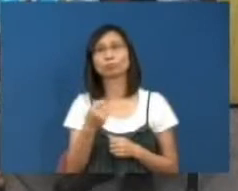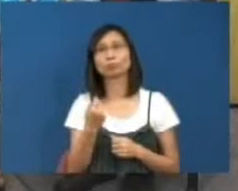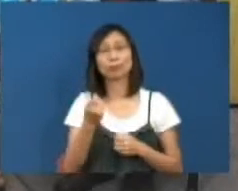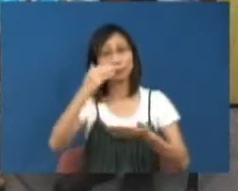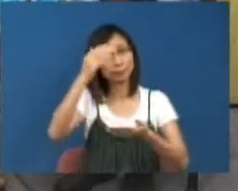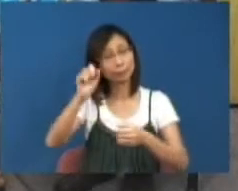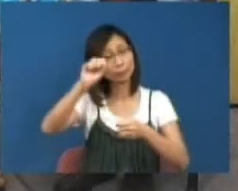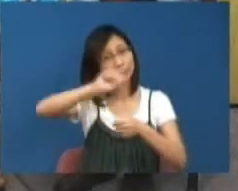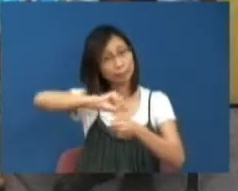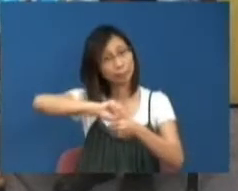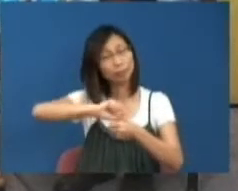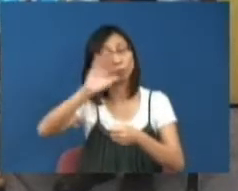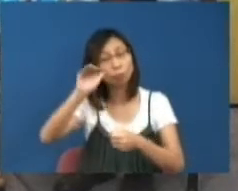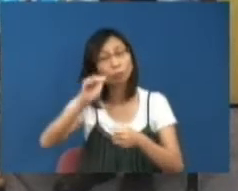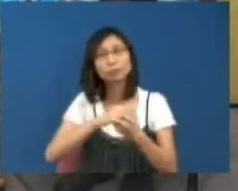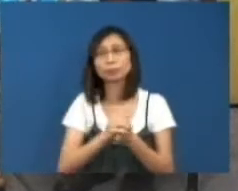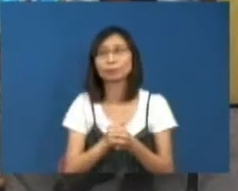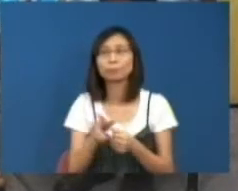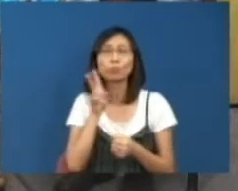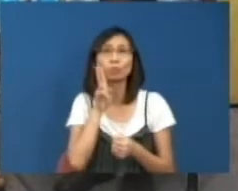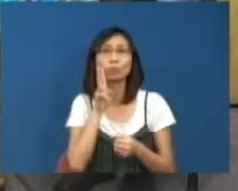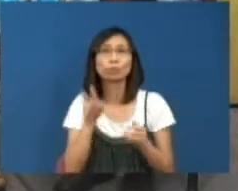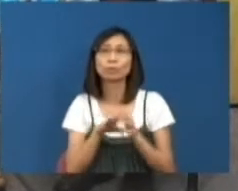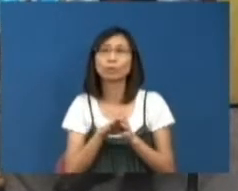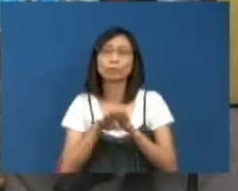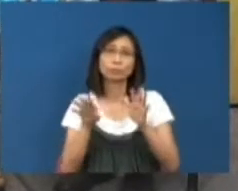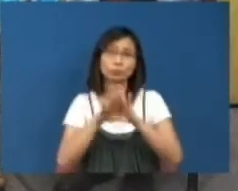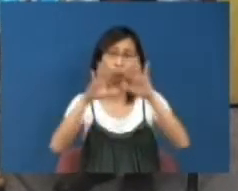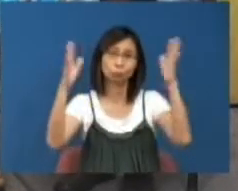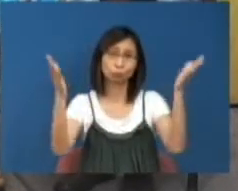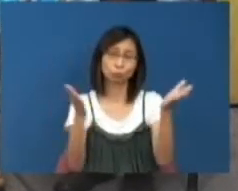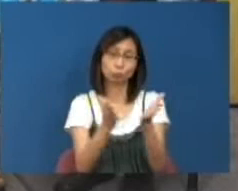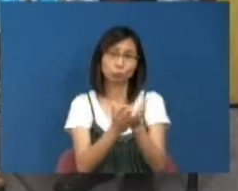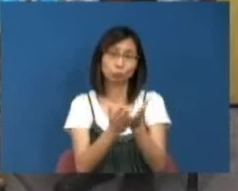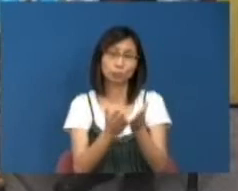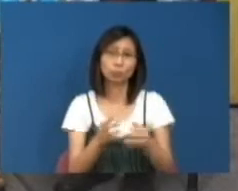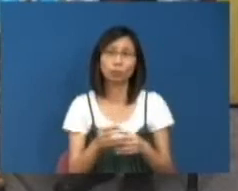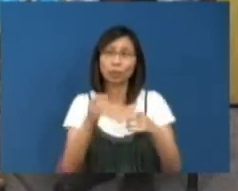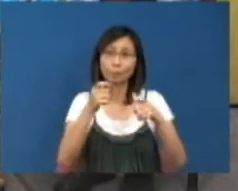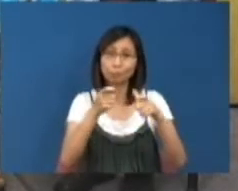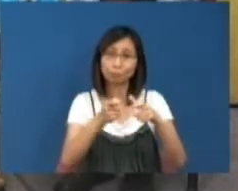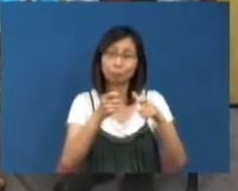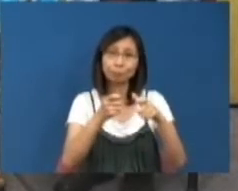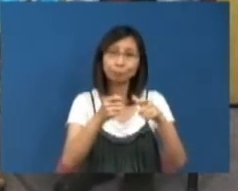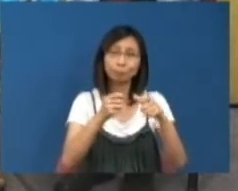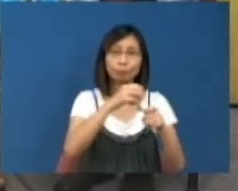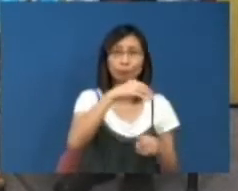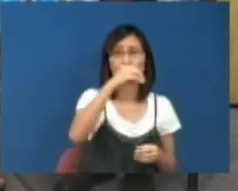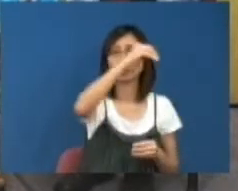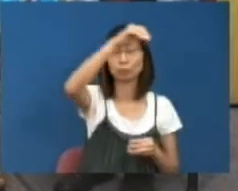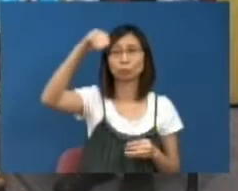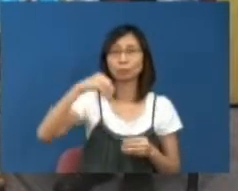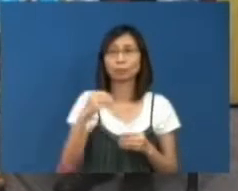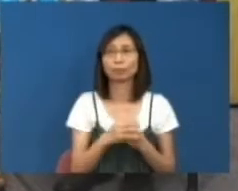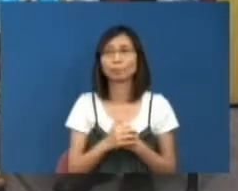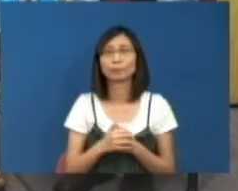如果可以用曬嗰個空間嘅能源咧。 公共地方照明用的